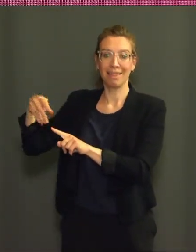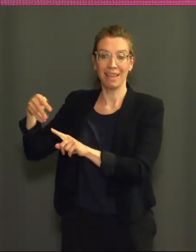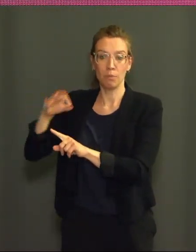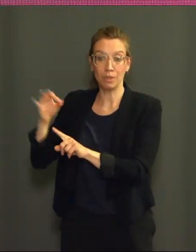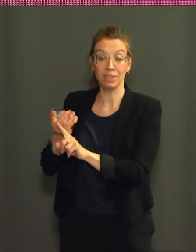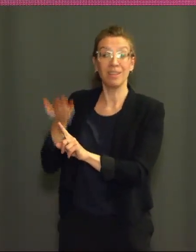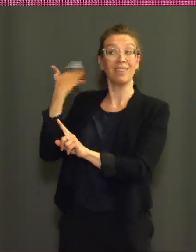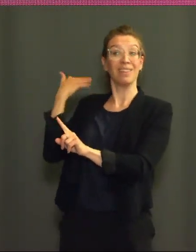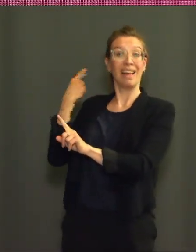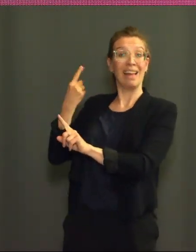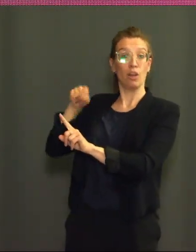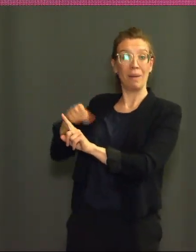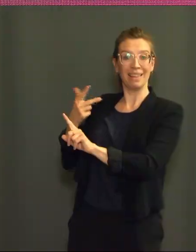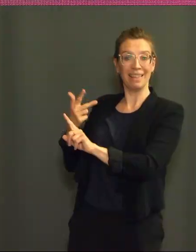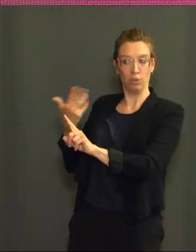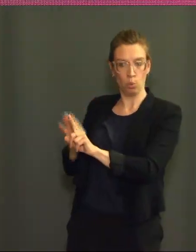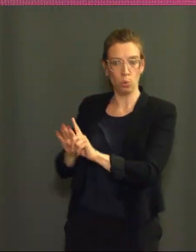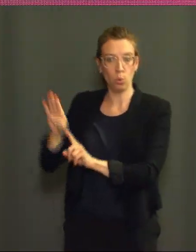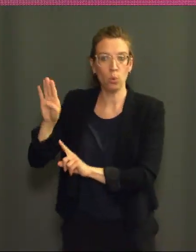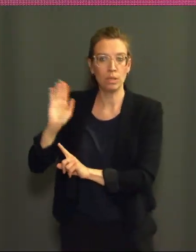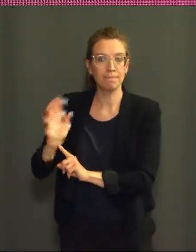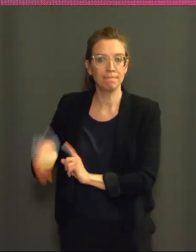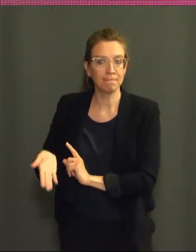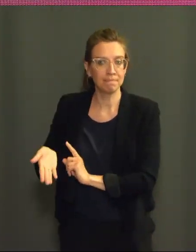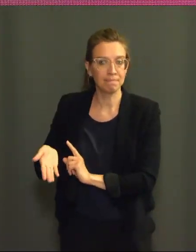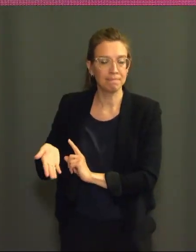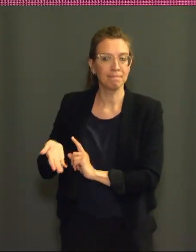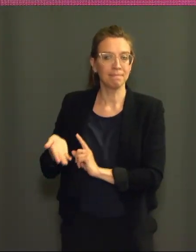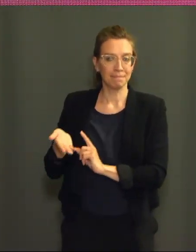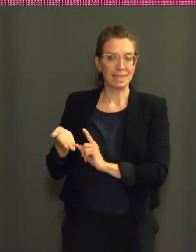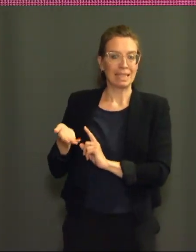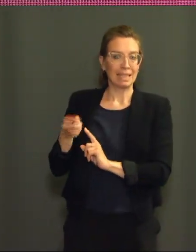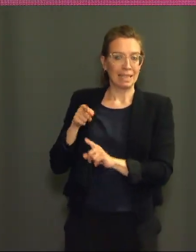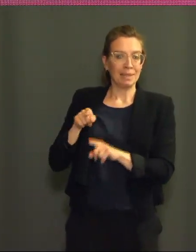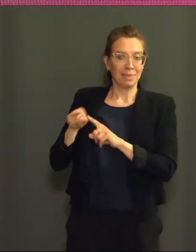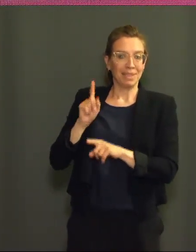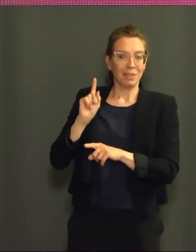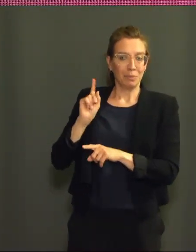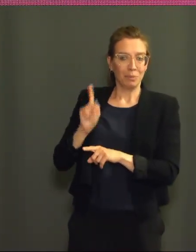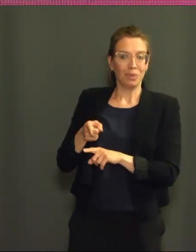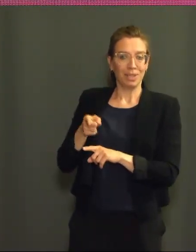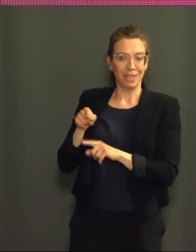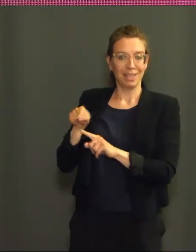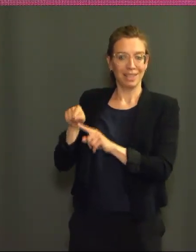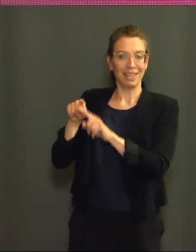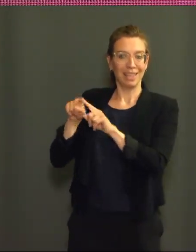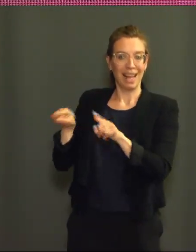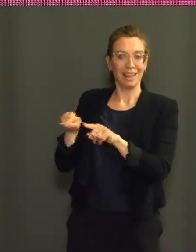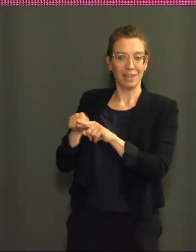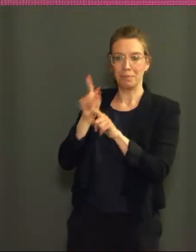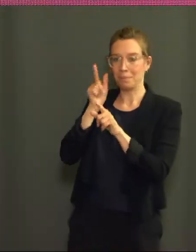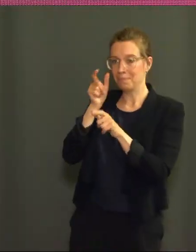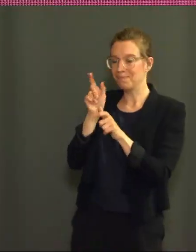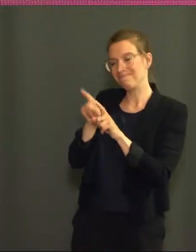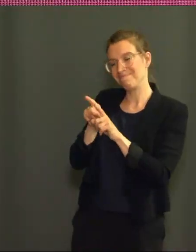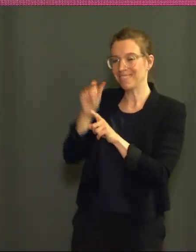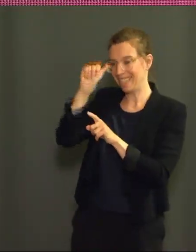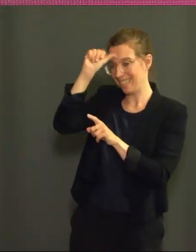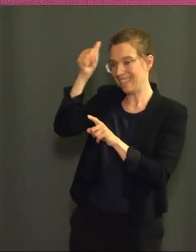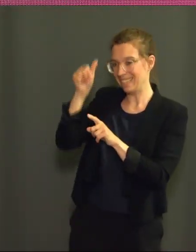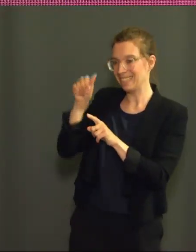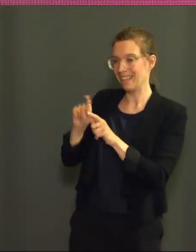3,9%. Het ziet er dus naar uit dat deze variant meer en meer de competitie van andere varianten zal winnen.